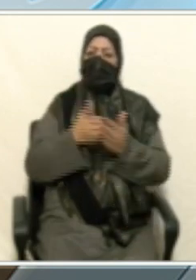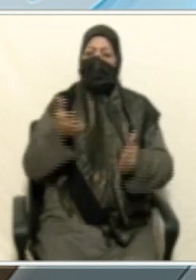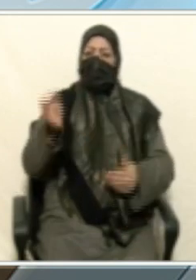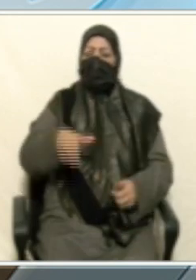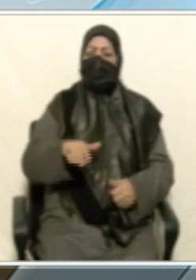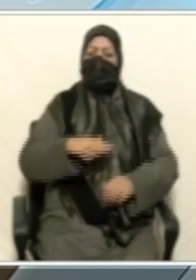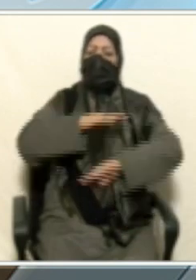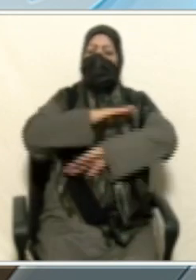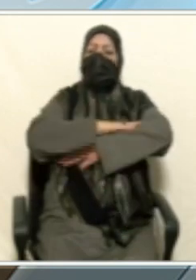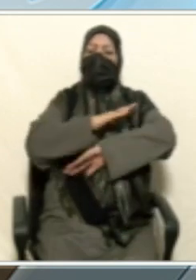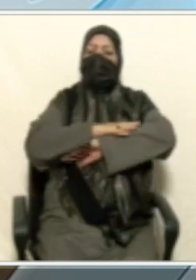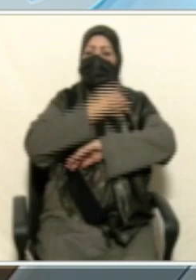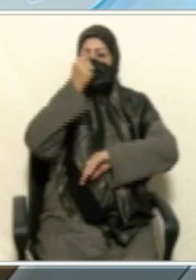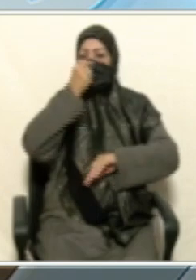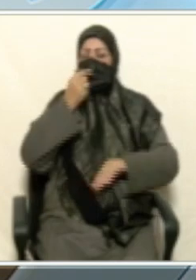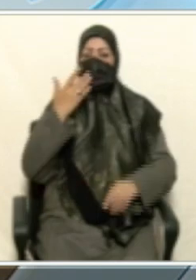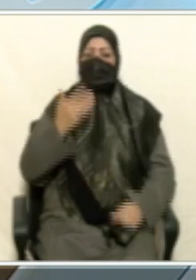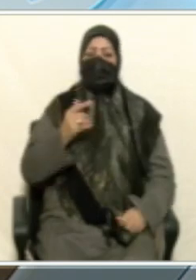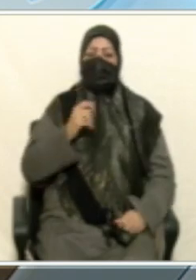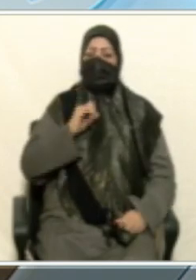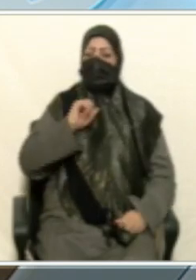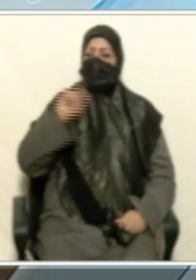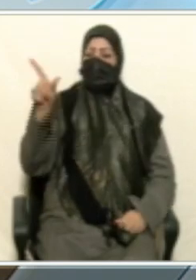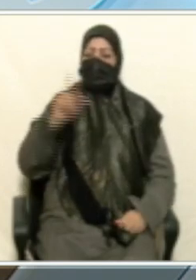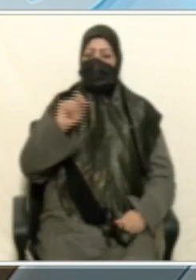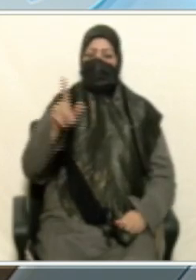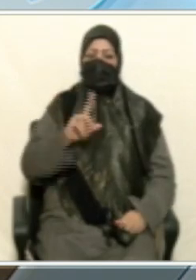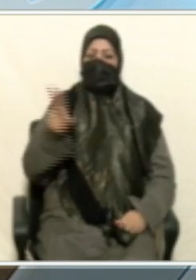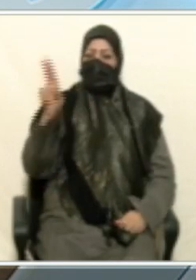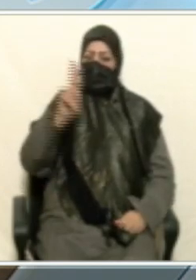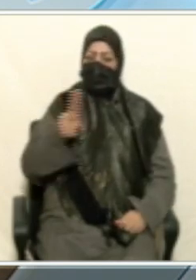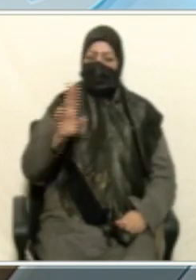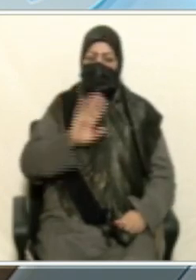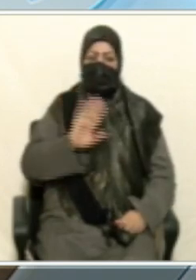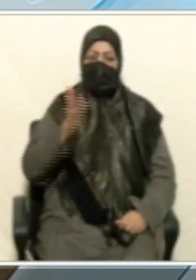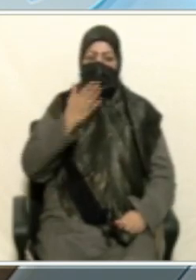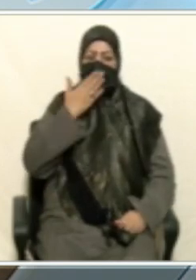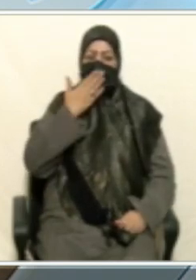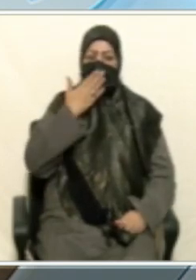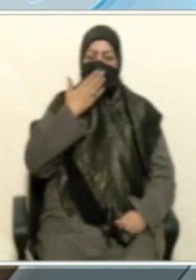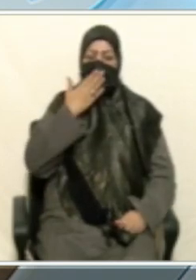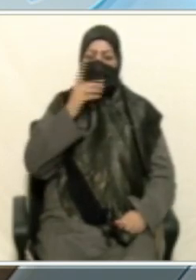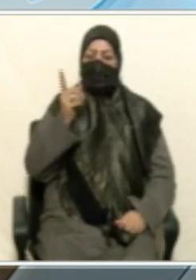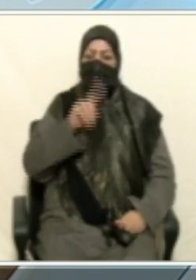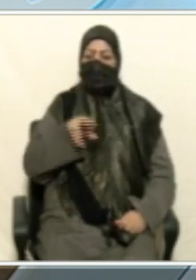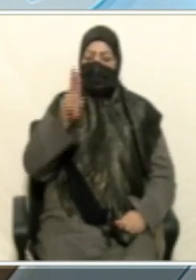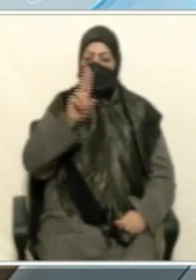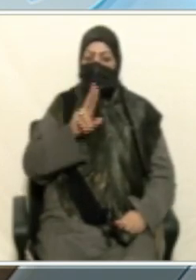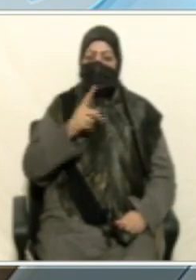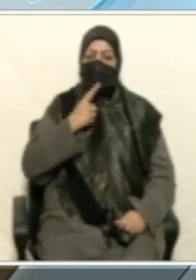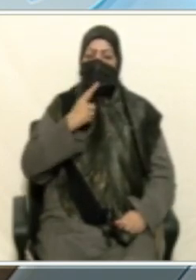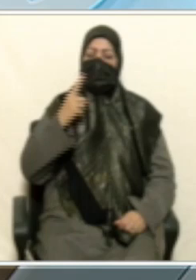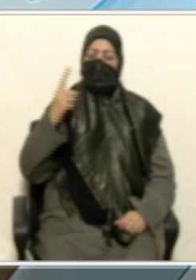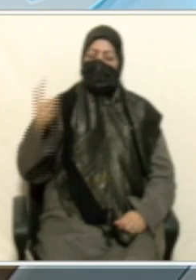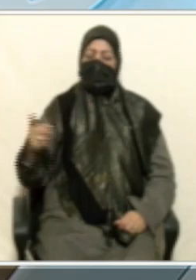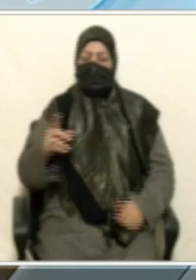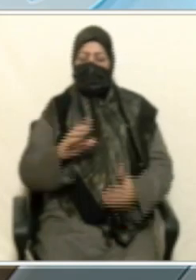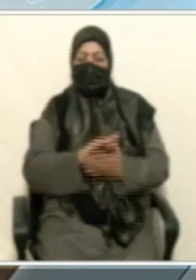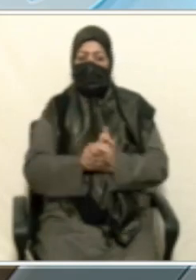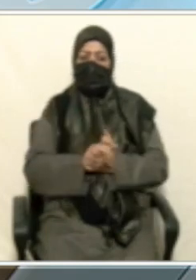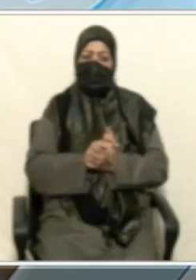لم يتصلوا ولم يسألوا ولا. ما الذي يلزم لي ويلزم علي؟ يلزمها لها مهرها كاملا، إن كان قد سمي